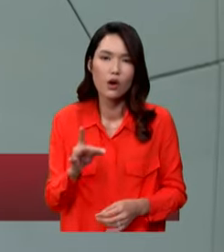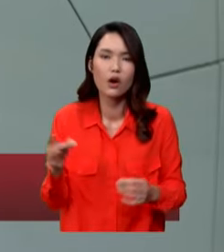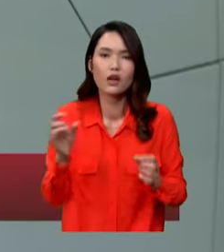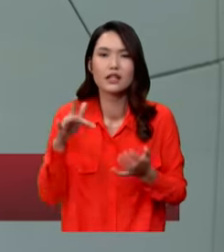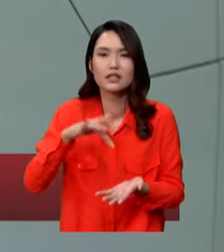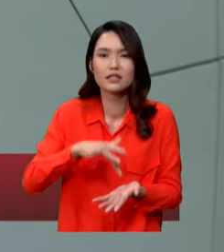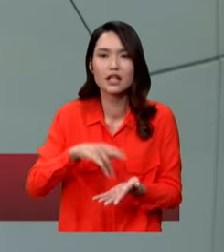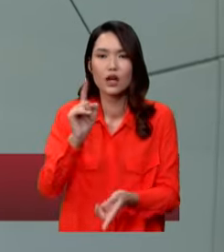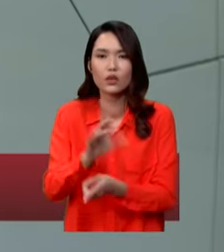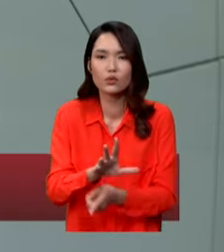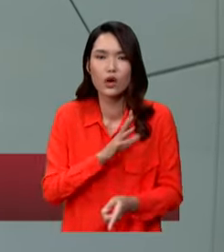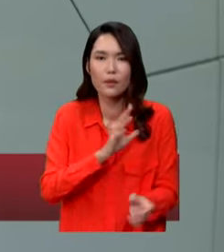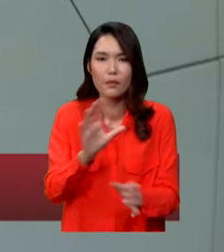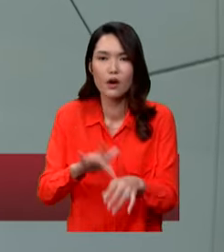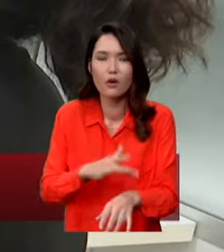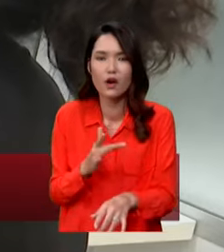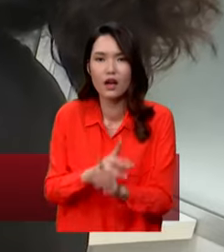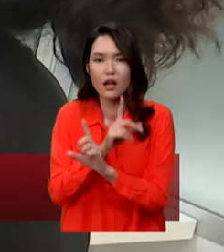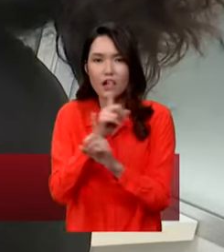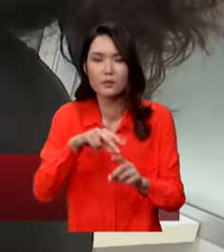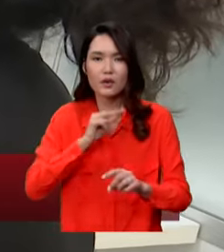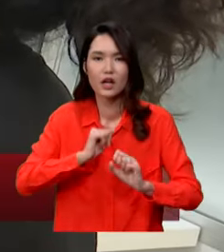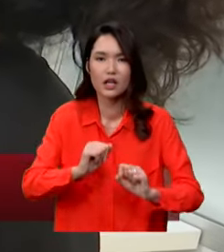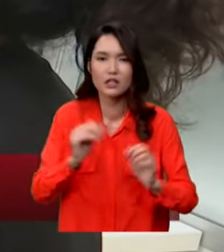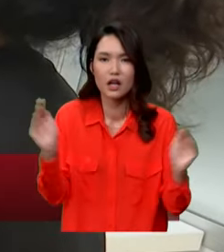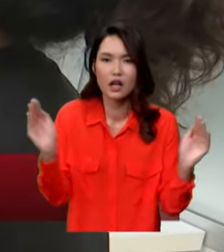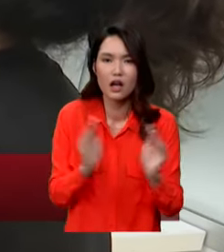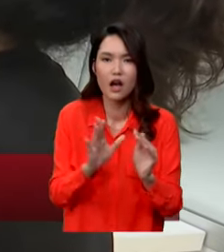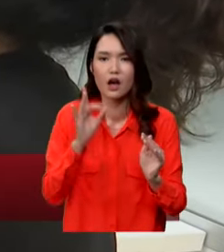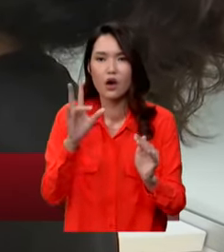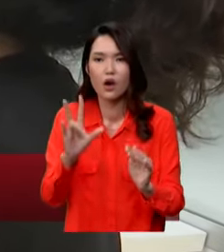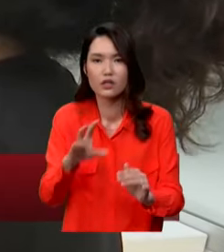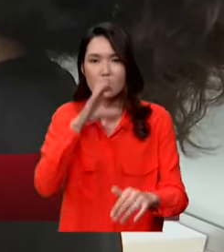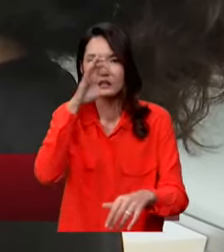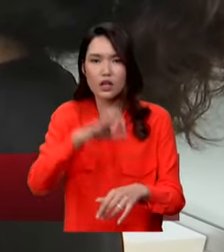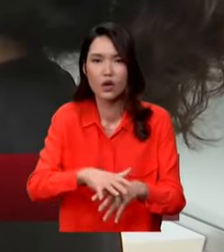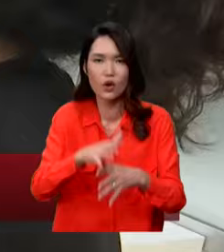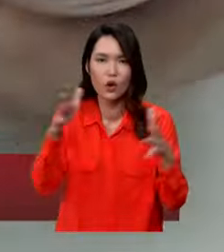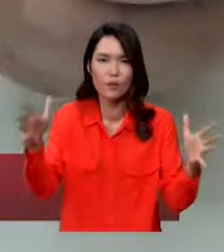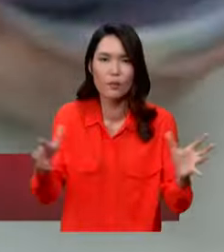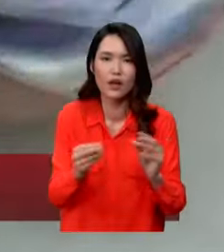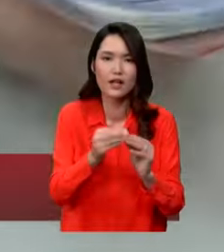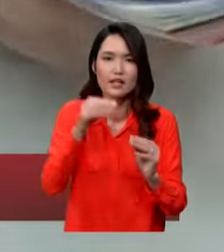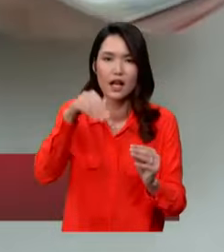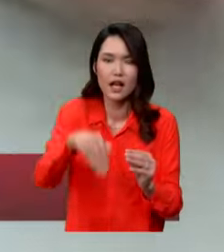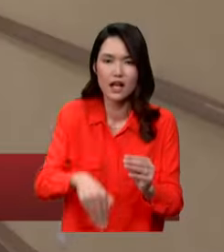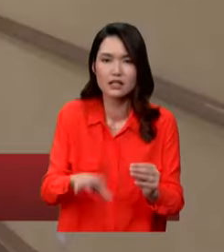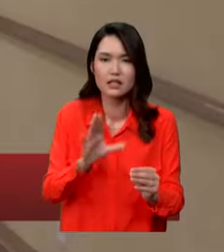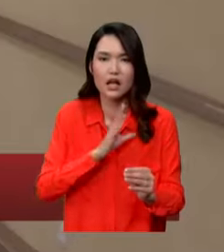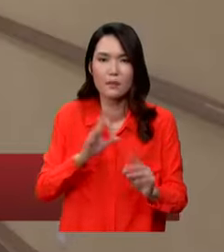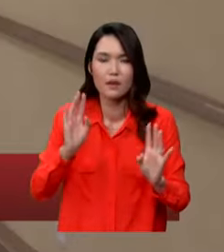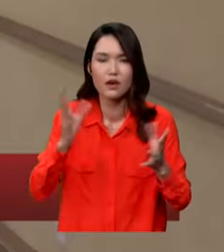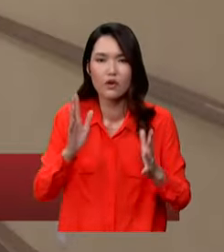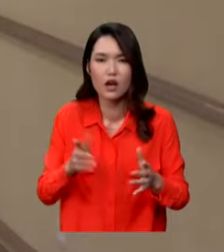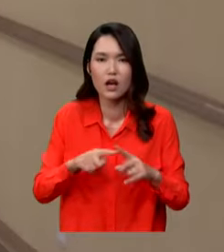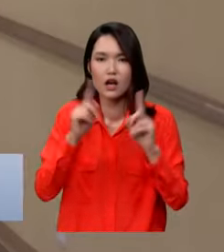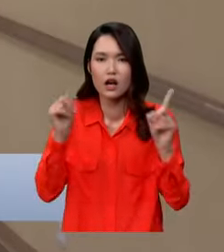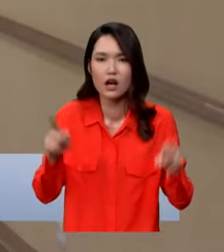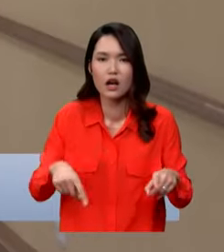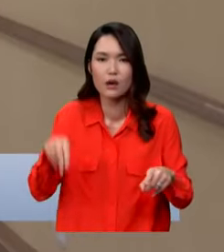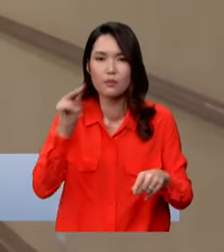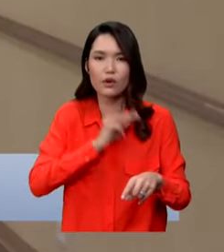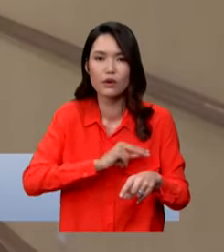обязан блокировать подозрительные операции. За короткий срок там уже зафиксировано более 10 тысяч инцидентов. В рамках антифрод-центра